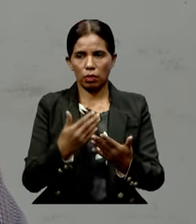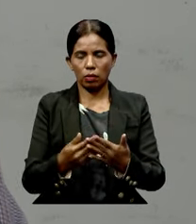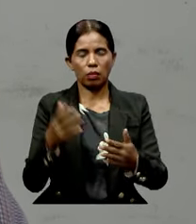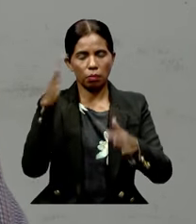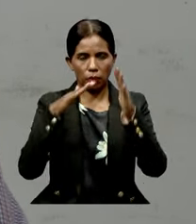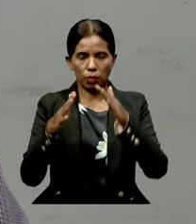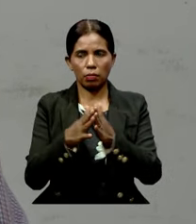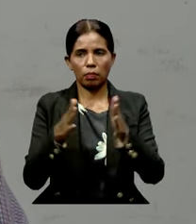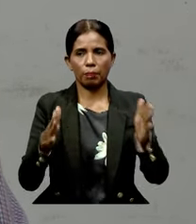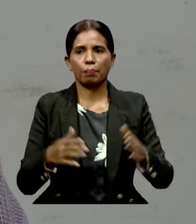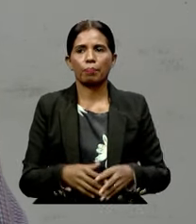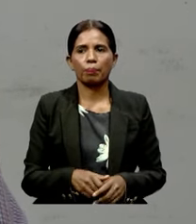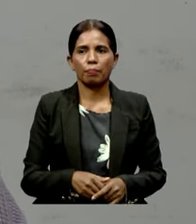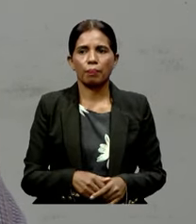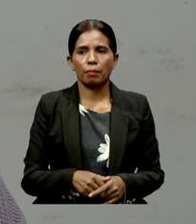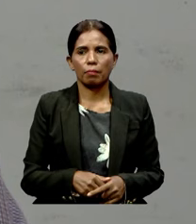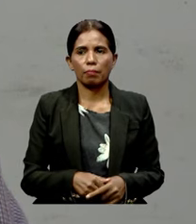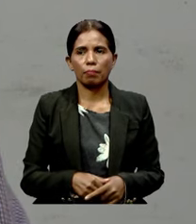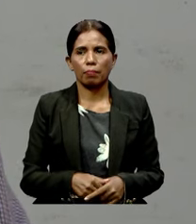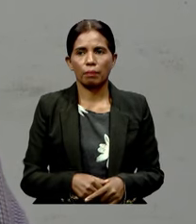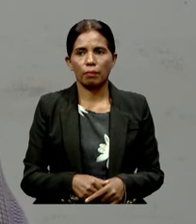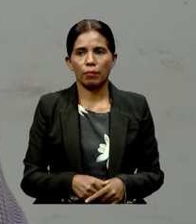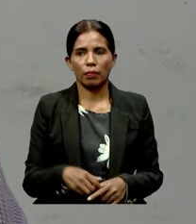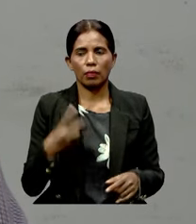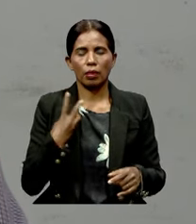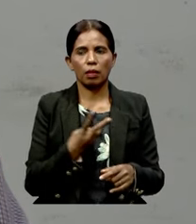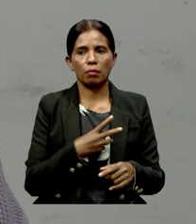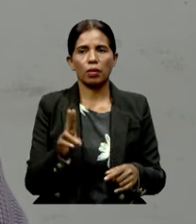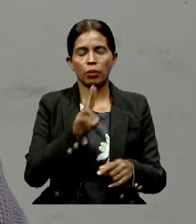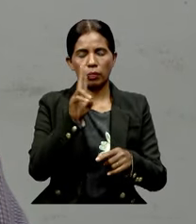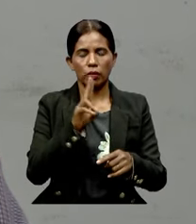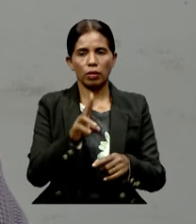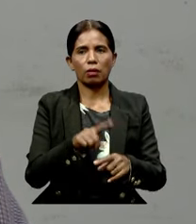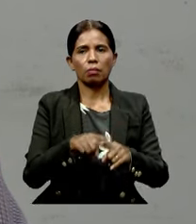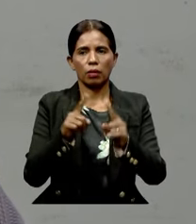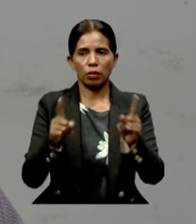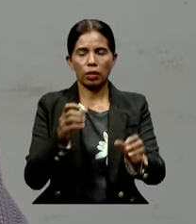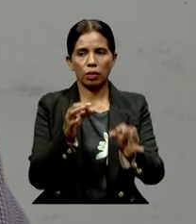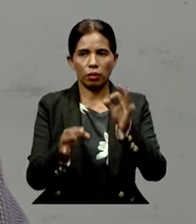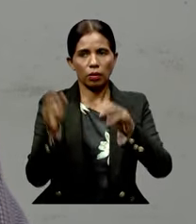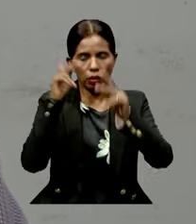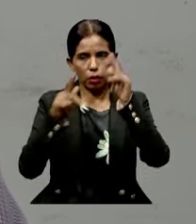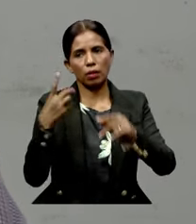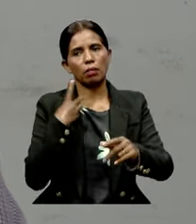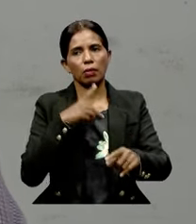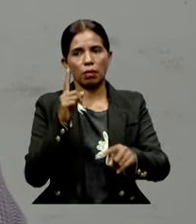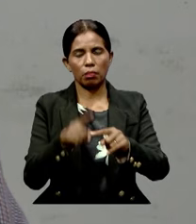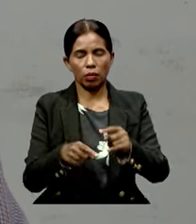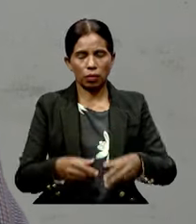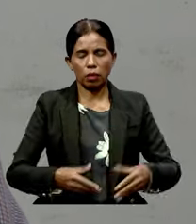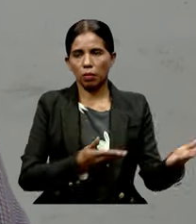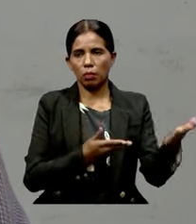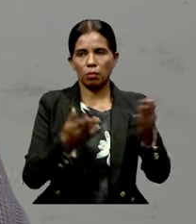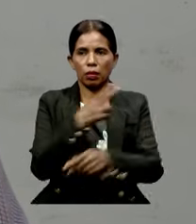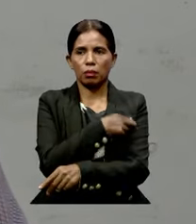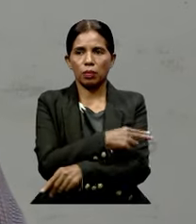problema buat ame manage para insya per belajar maybe kando ya kasu bal nebe am level sir antai refer ke hospital nasional